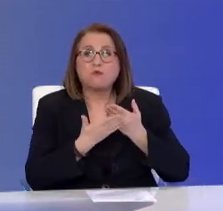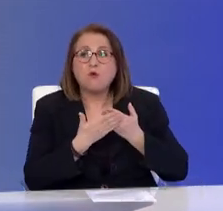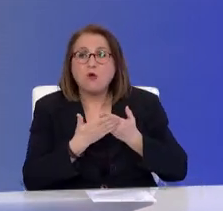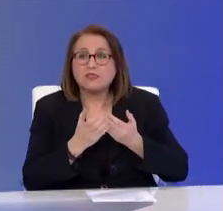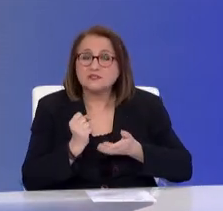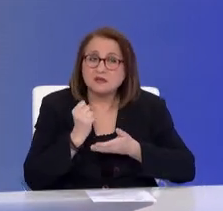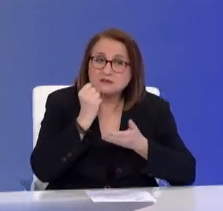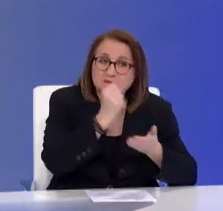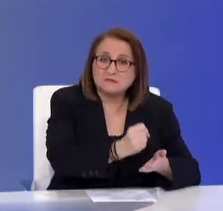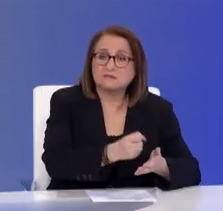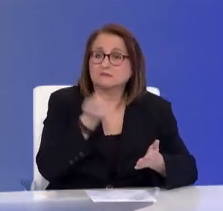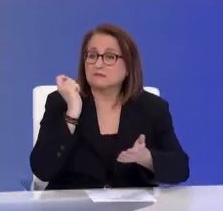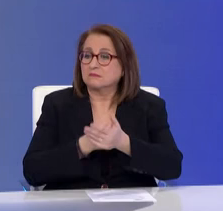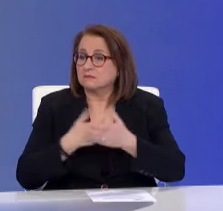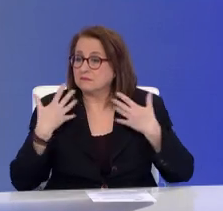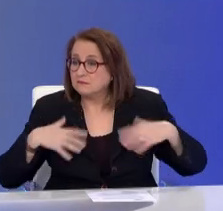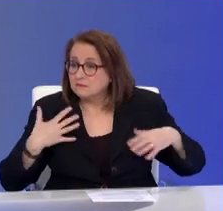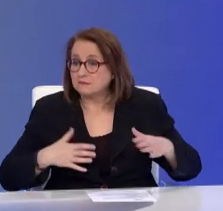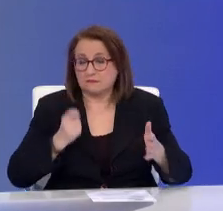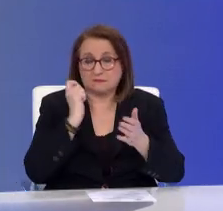αργότερα για